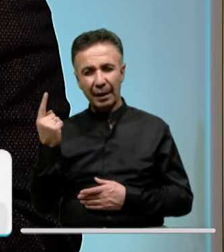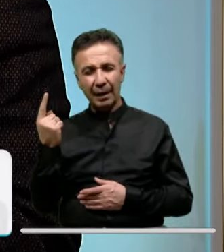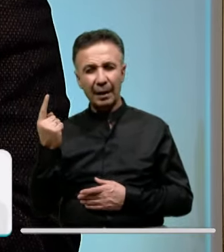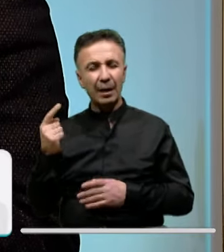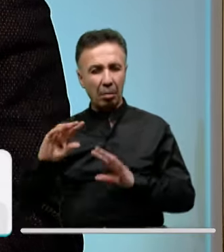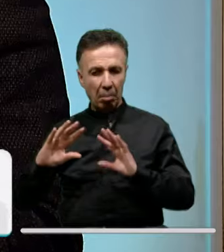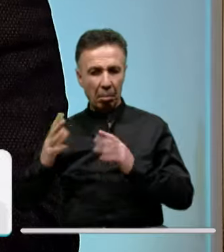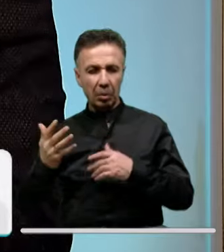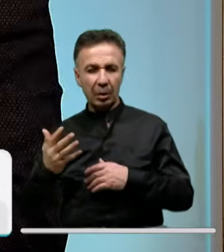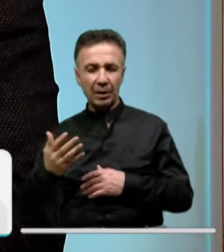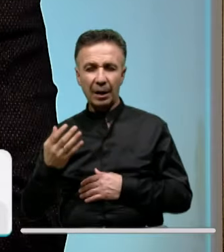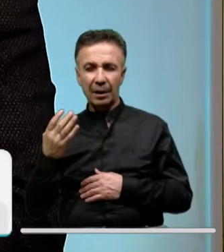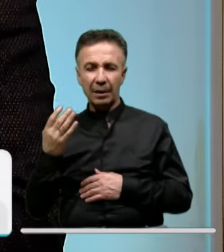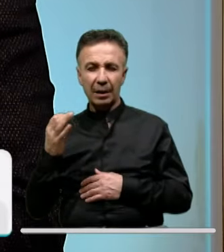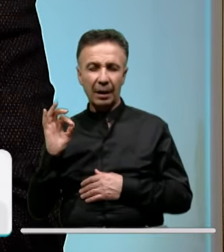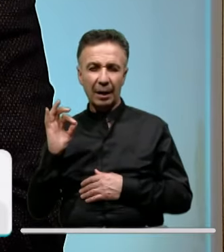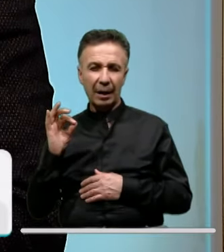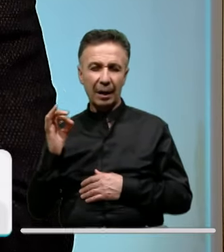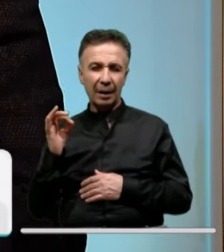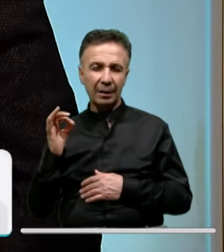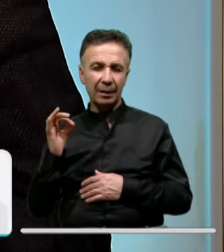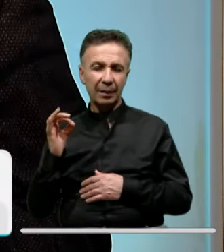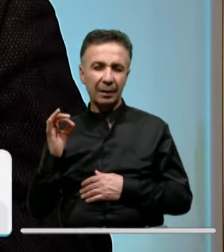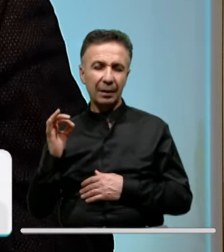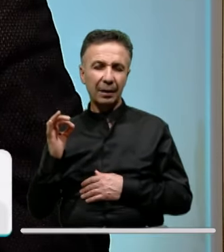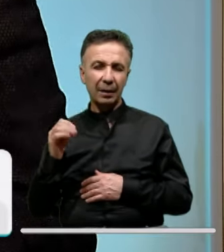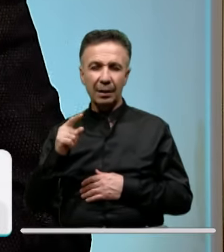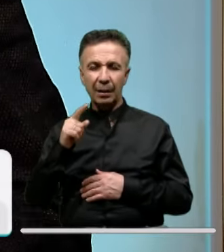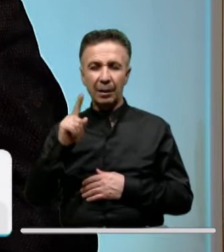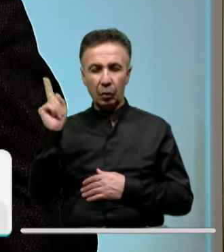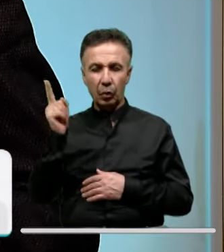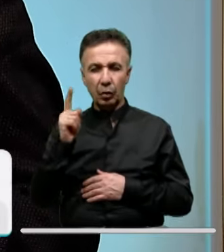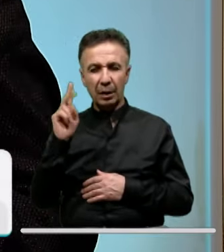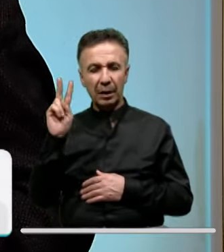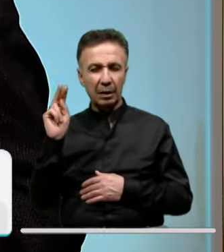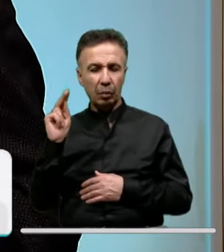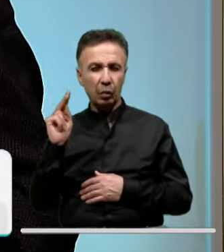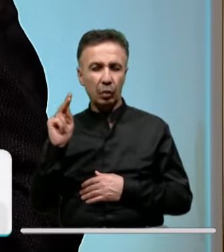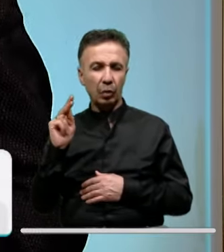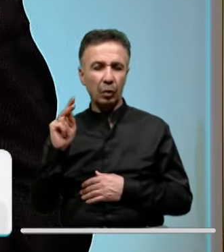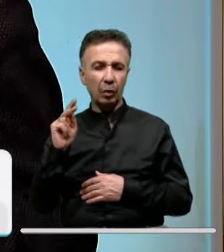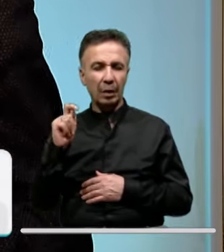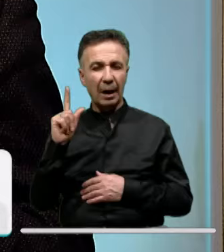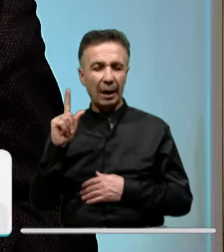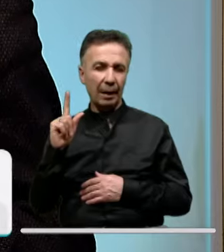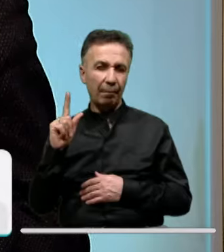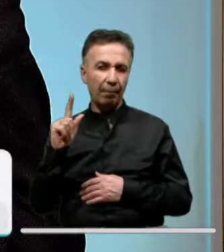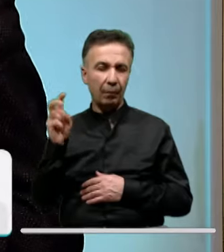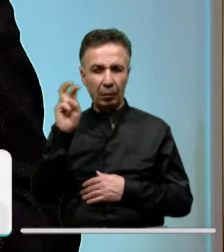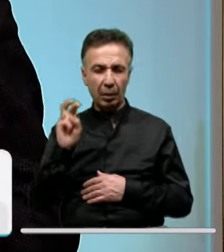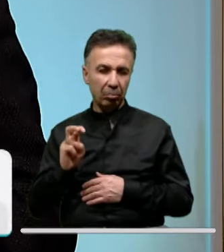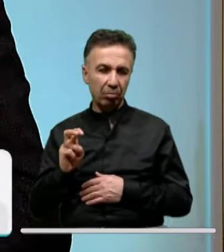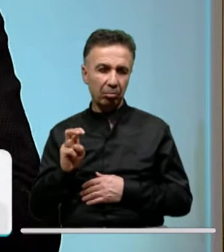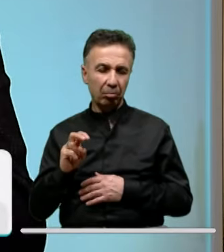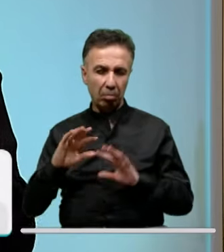%2,5. Yani altınsa altının %2,5'u. TL ise TL, döviz ise döviz. Yani veya bir başka bir emtia ise